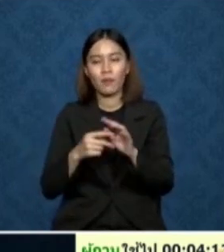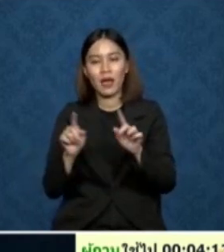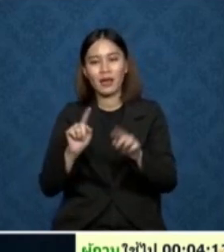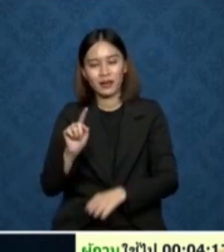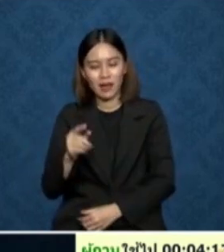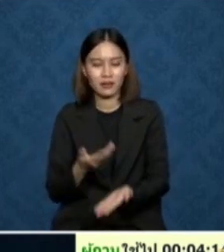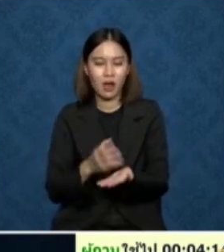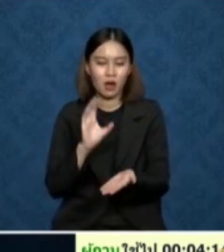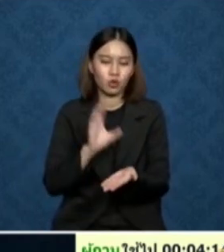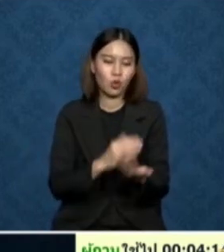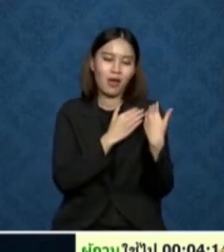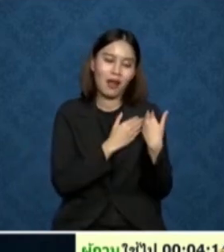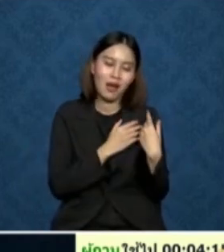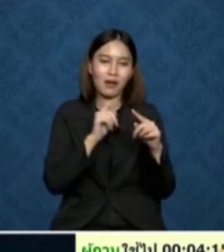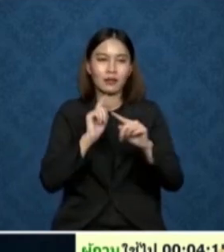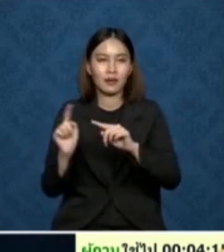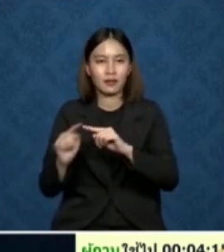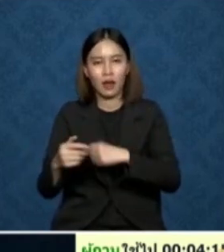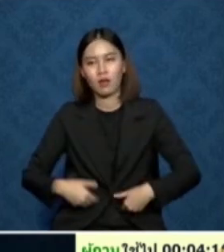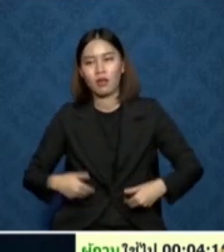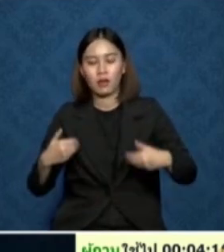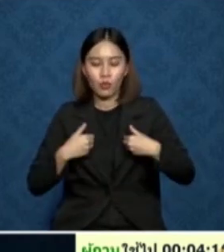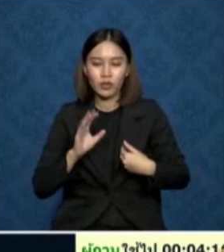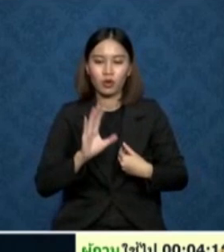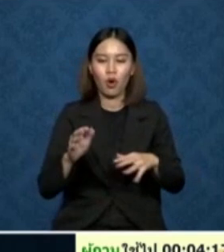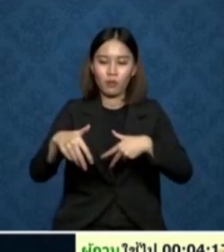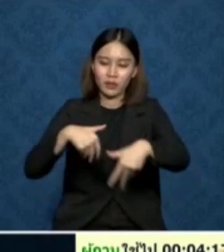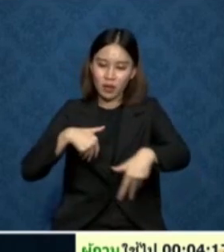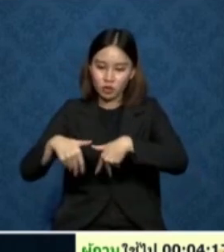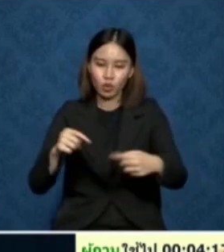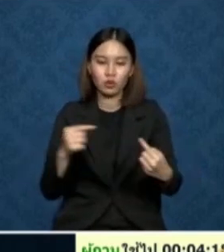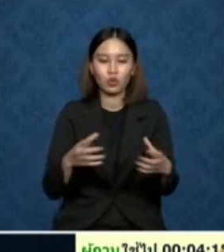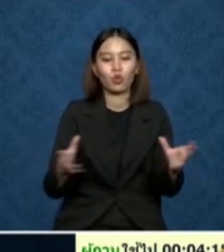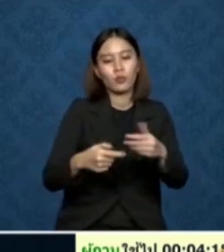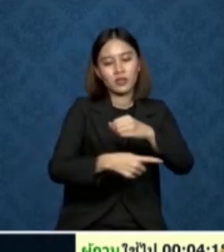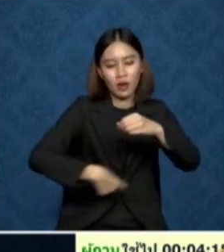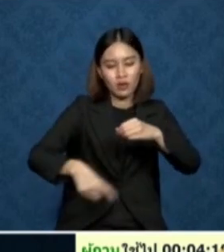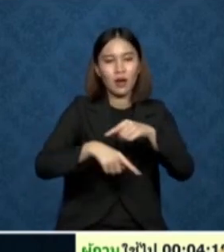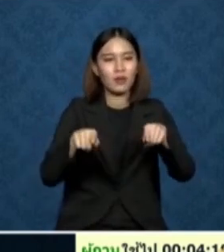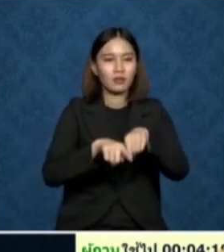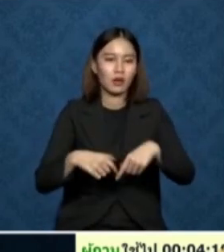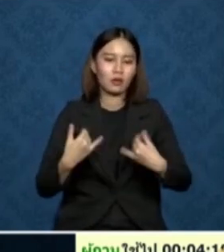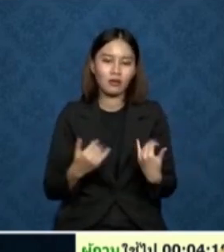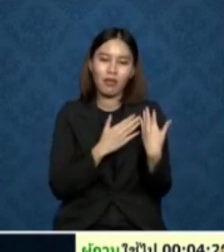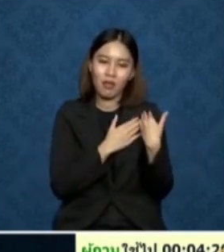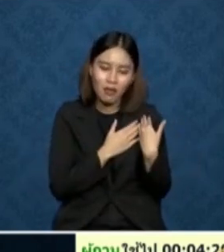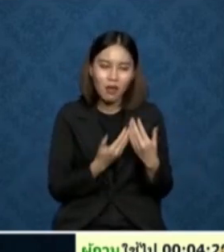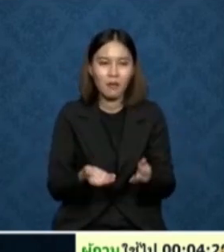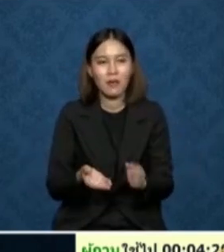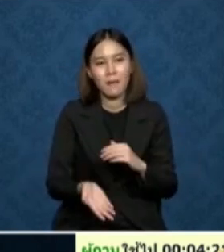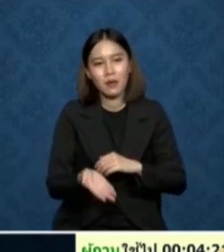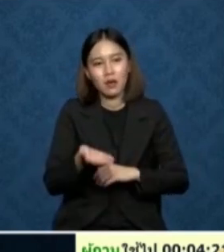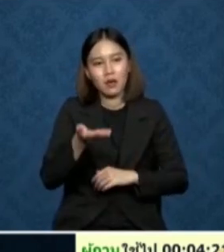าระ และตนทุนที่เพิ่มขึ้นในการใช้ชีวตของพี่น้ประชาชน รวมไปถง เช่านีสูงข้นครั่านประทาน